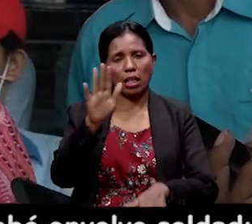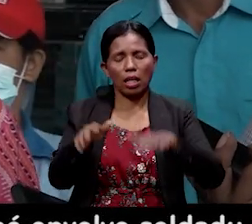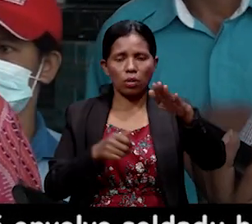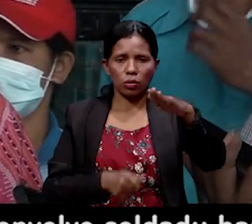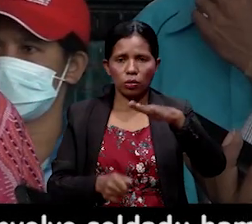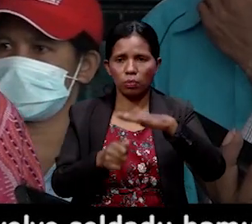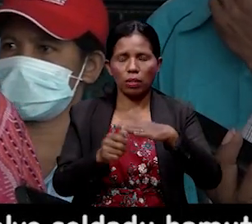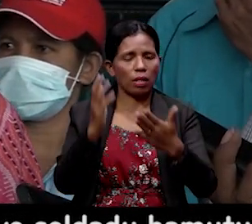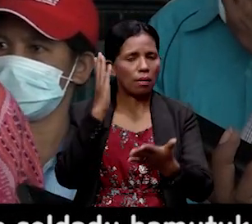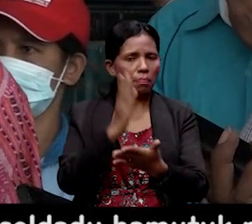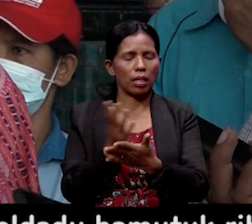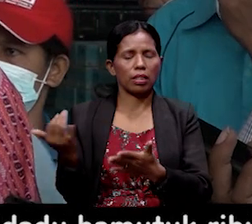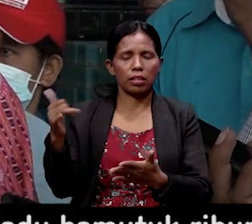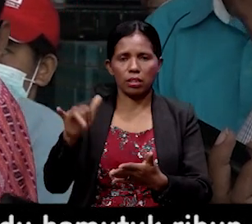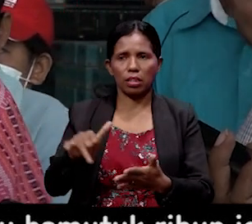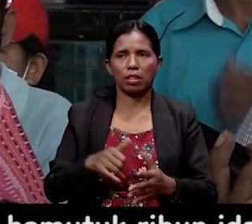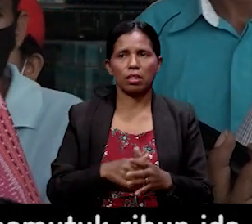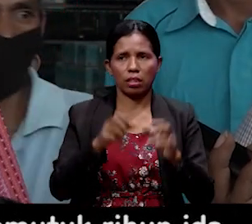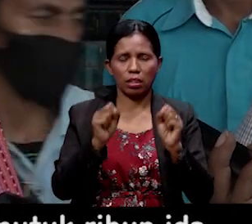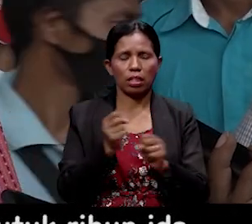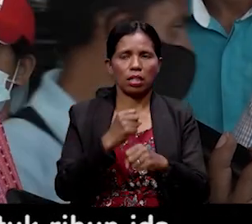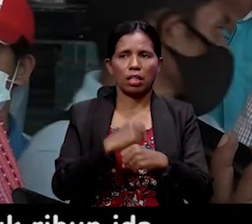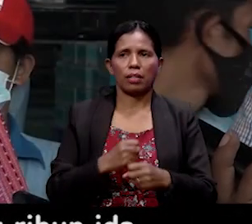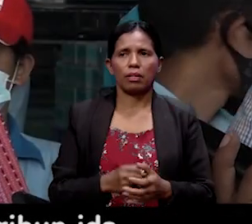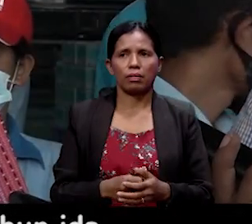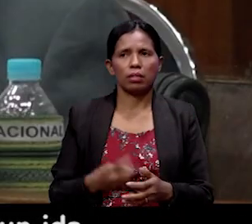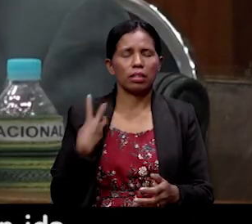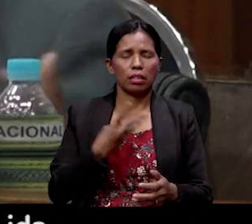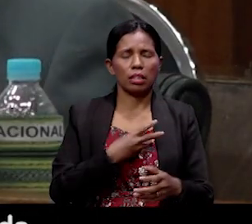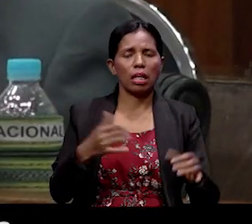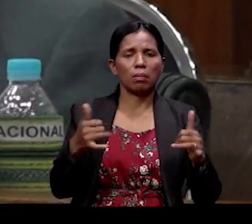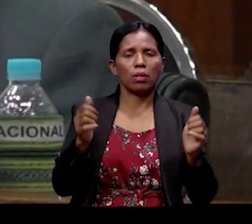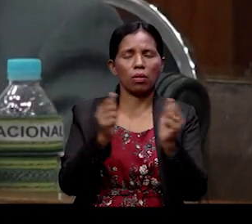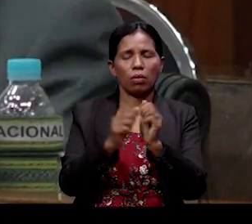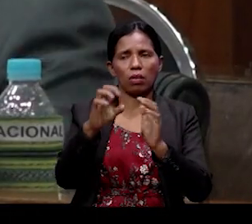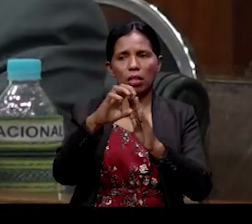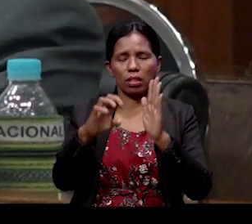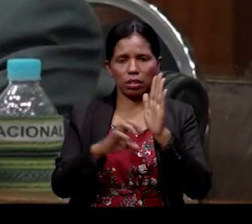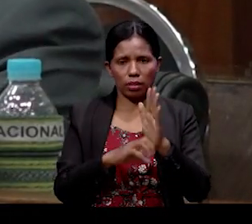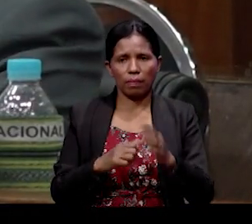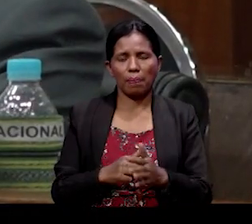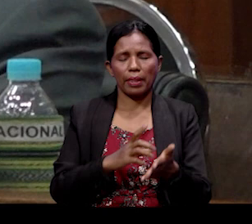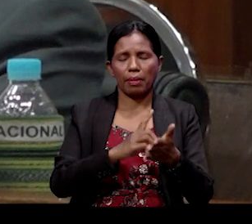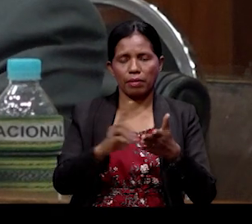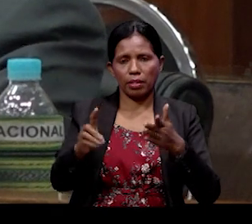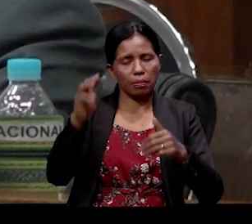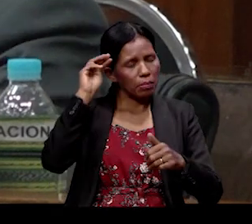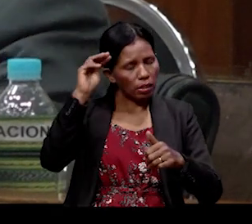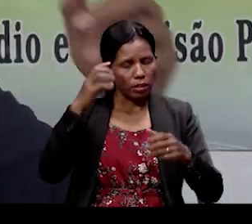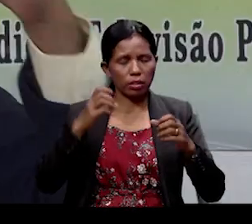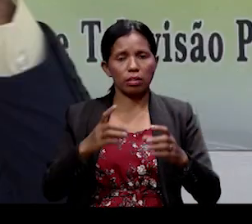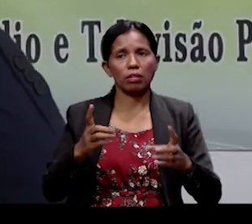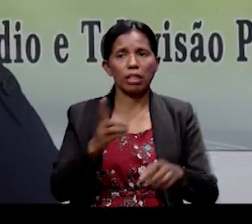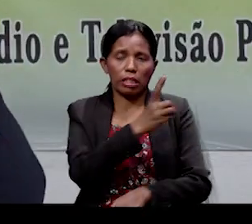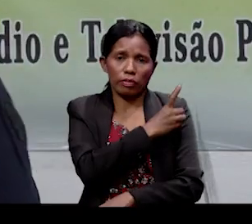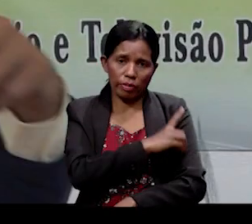sera ne te calo dalla ita ne salima ro stadio iha semana ne ministro defesa ho vice